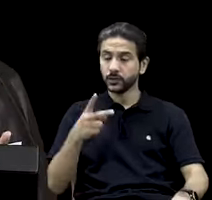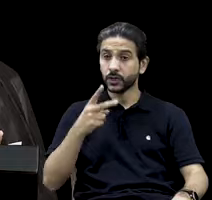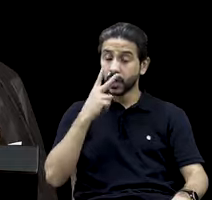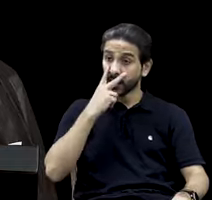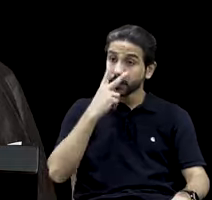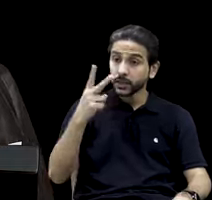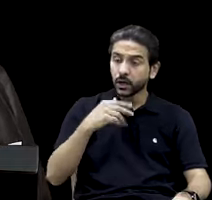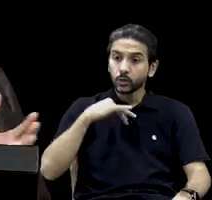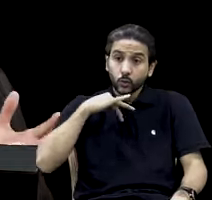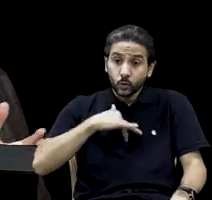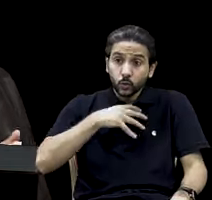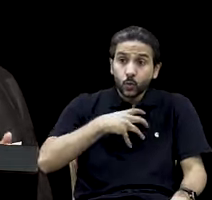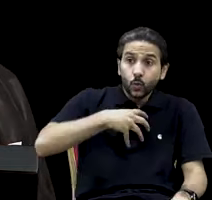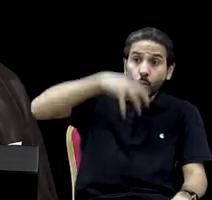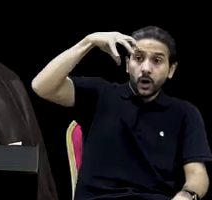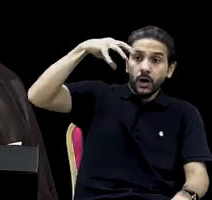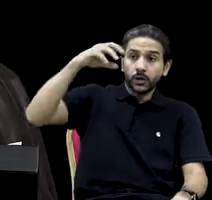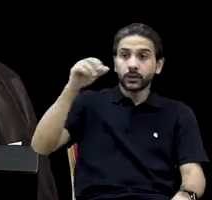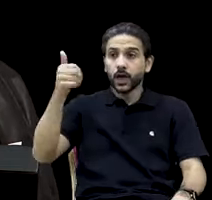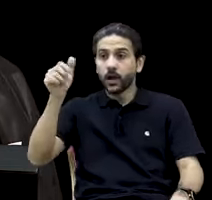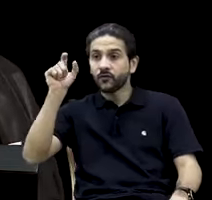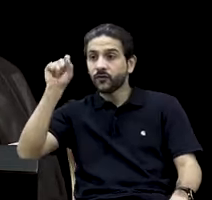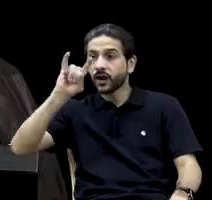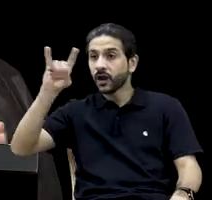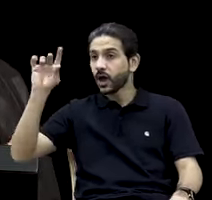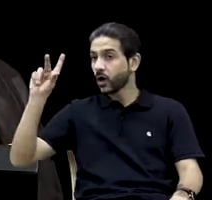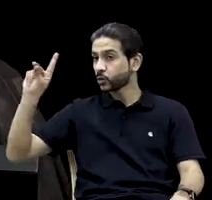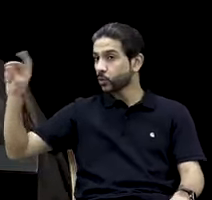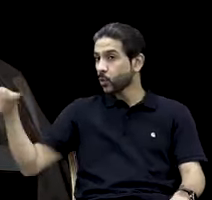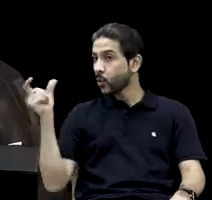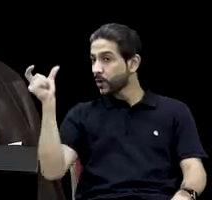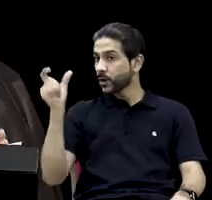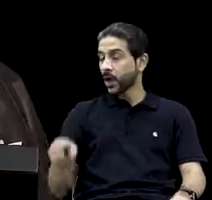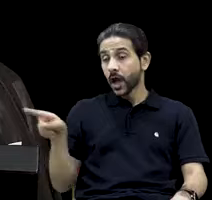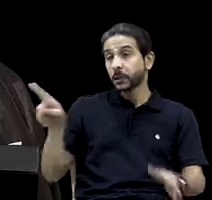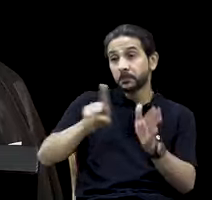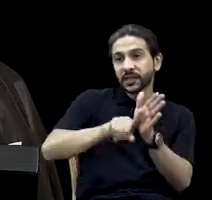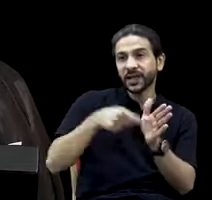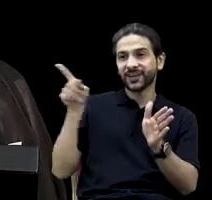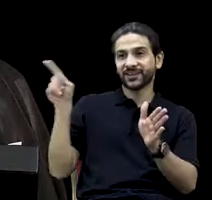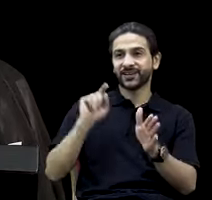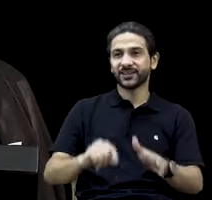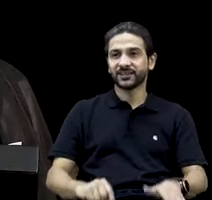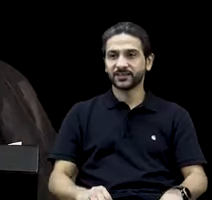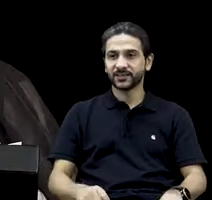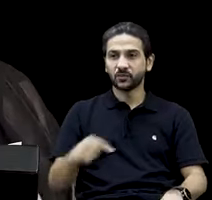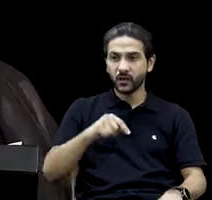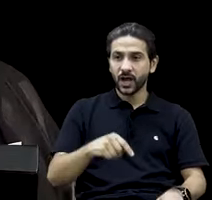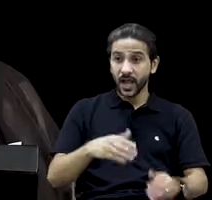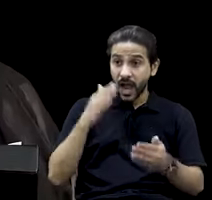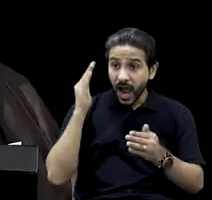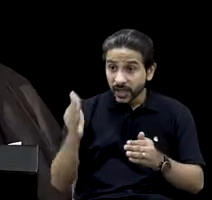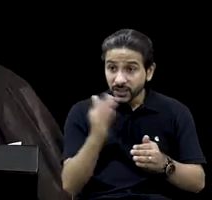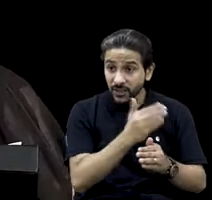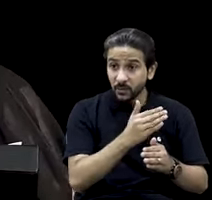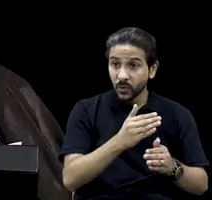الروح عند افلاطون في عهد افلاطون وفلاسفه الاغريق قسموا قالوا